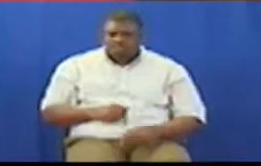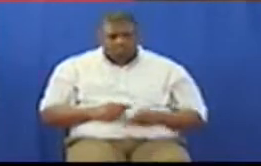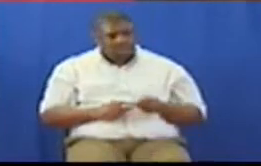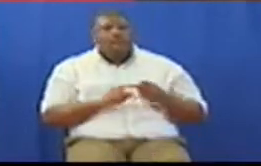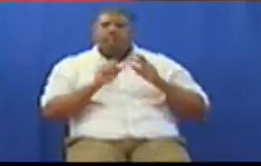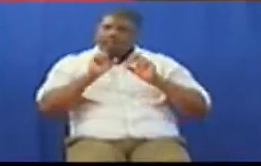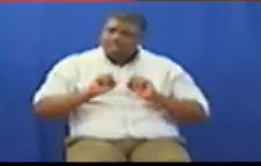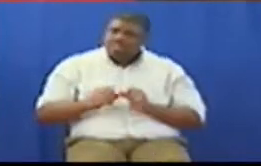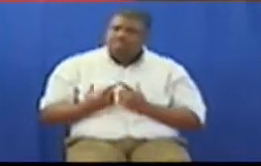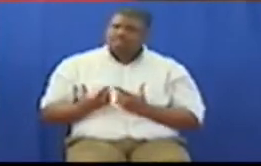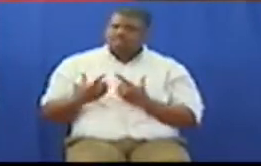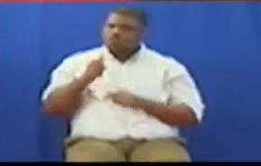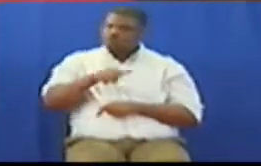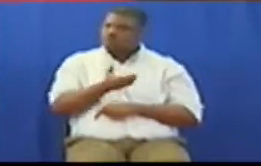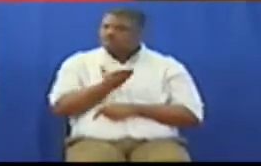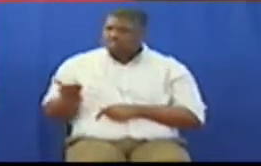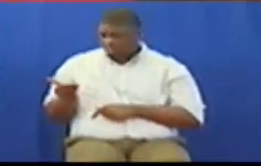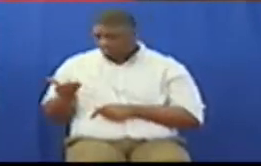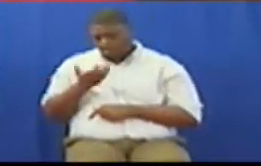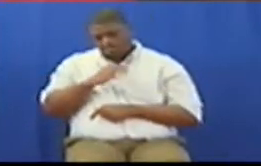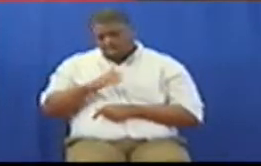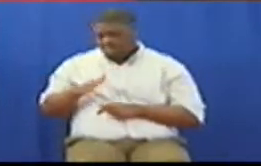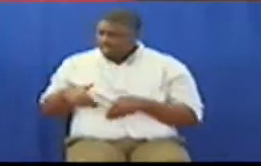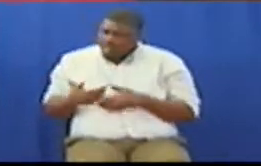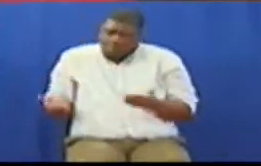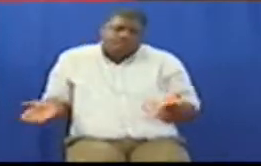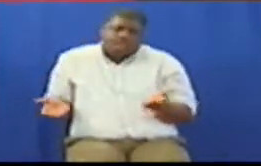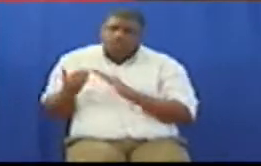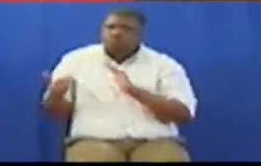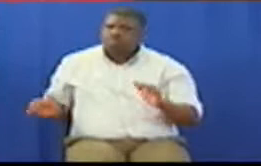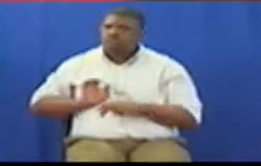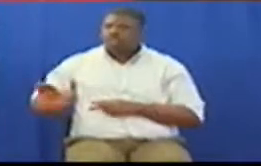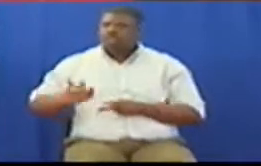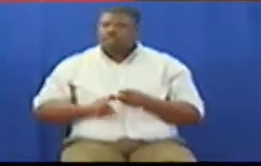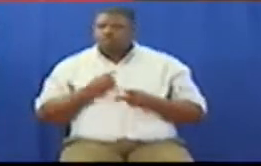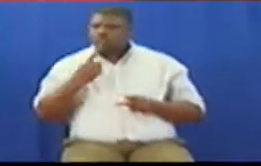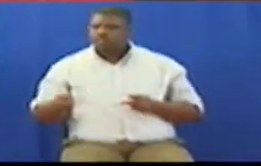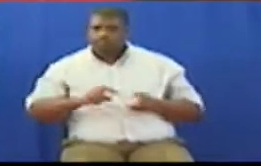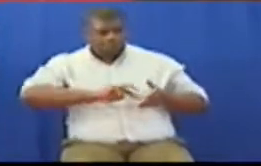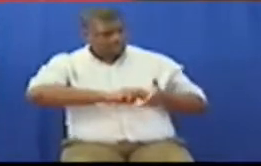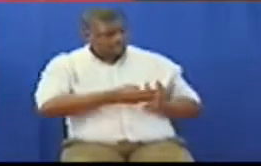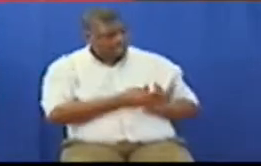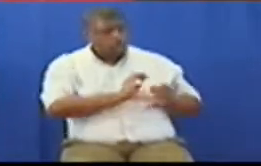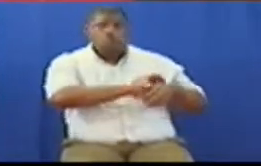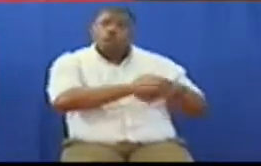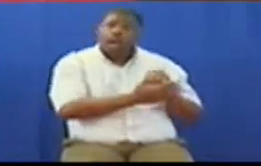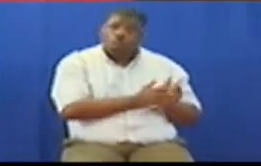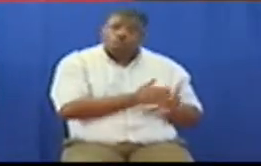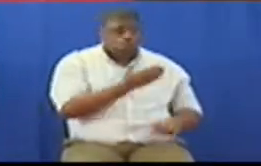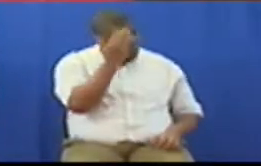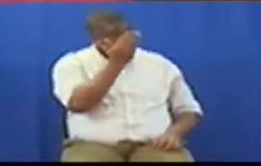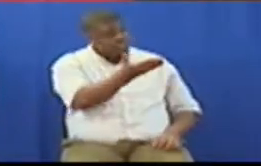lakini wananchi wetu wengine hawana maji. Kwa hiyo huwezi kusema kwamba mkakati ni kunawa wakati unajua nusu ya watu hawana